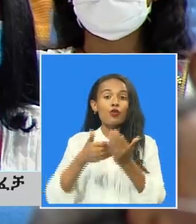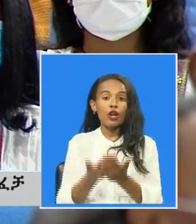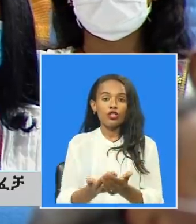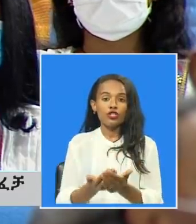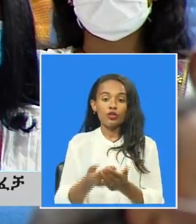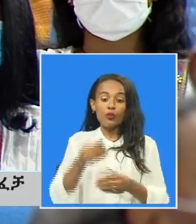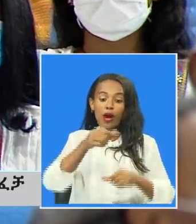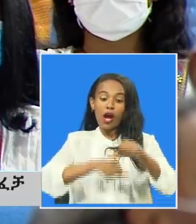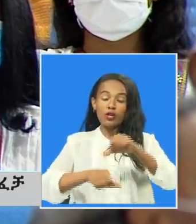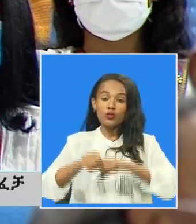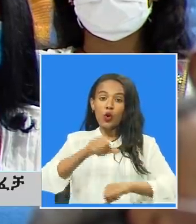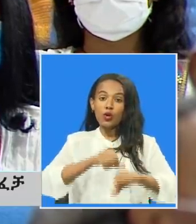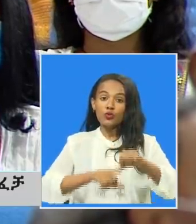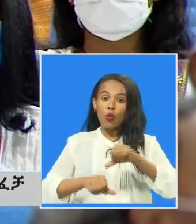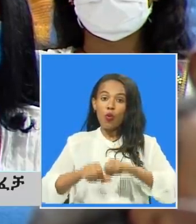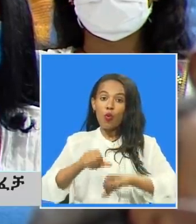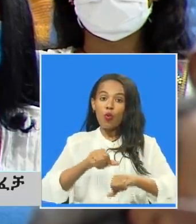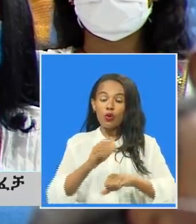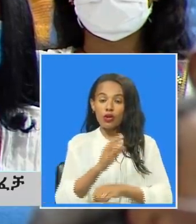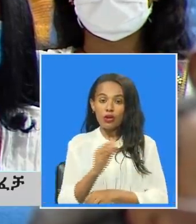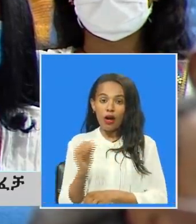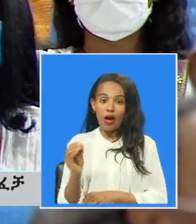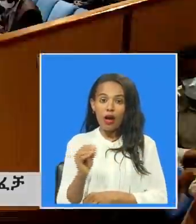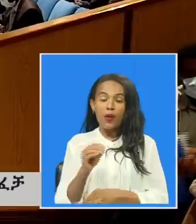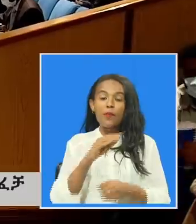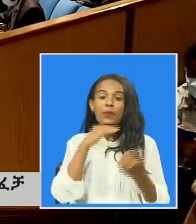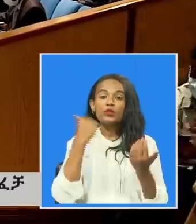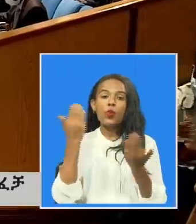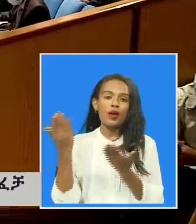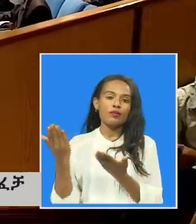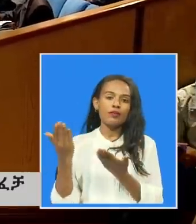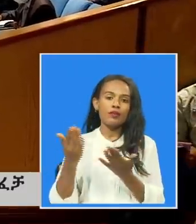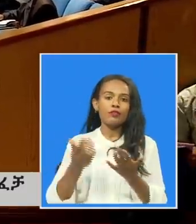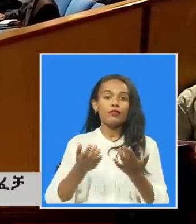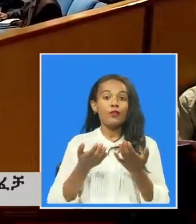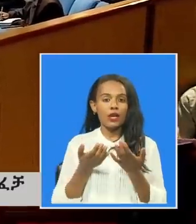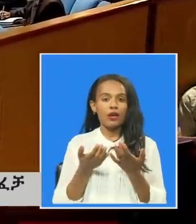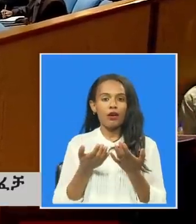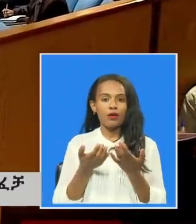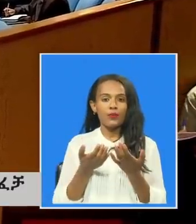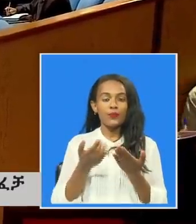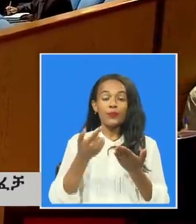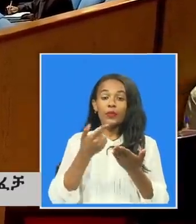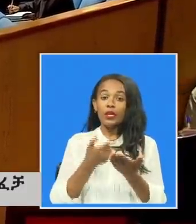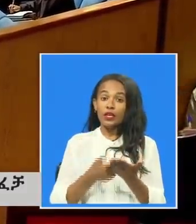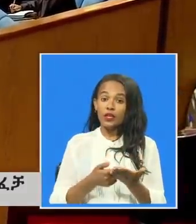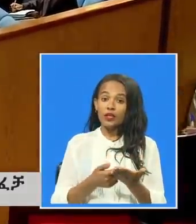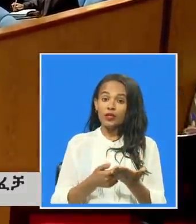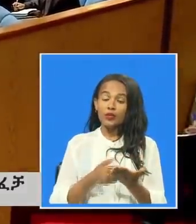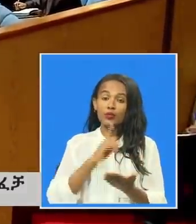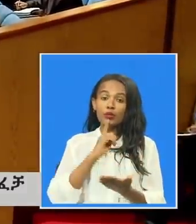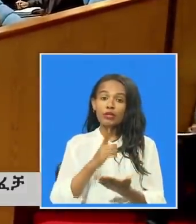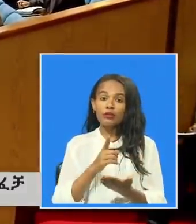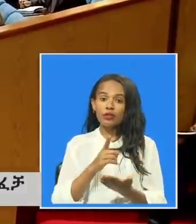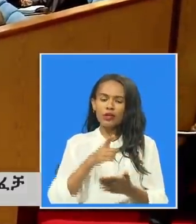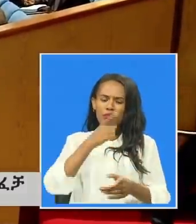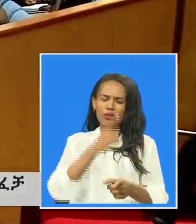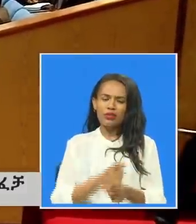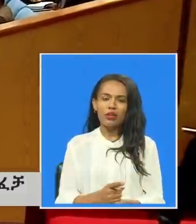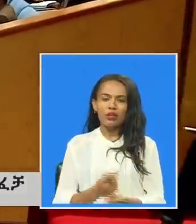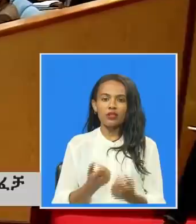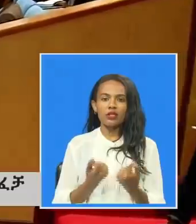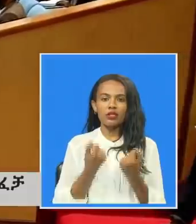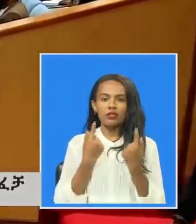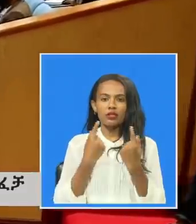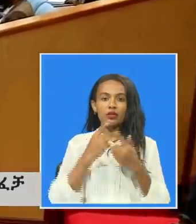የሁላችንንም አስተዋጽኦና መስዋዕትነት ይፈልጋል። ይህን እውነት በአግባቡ